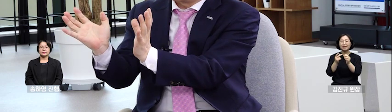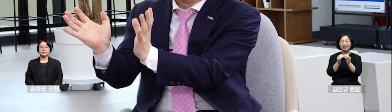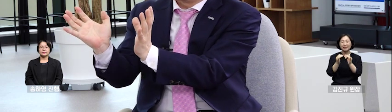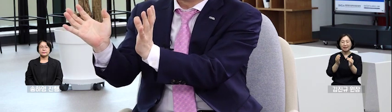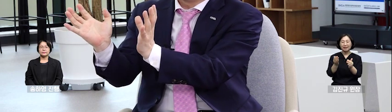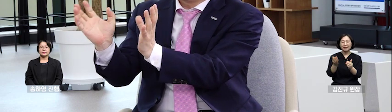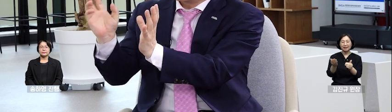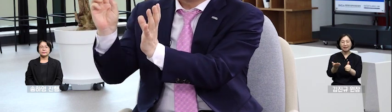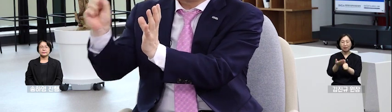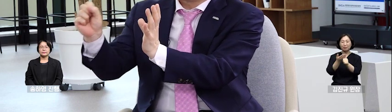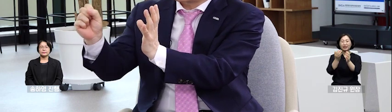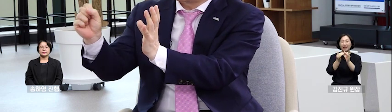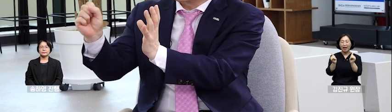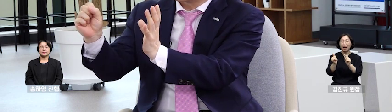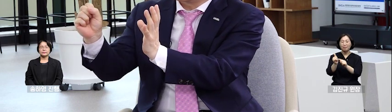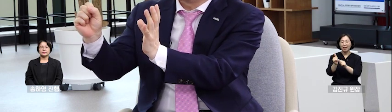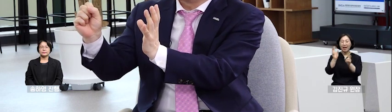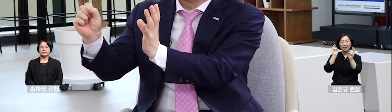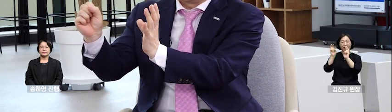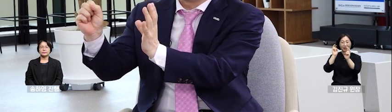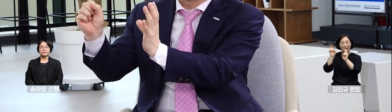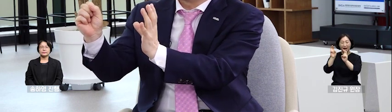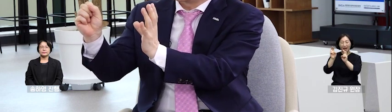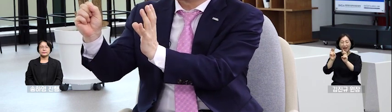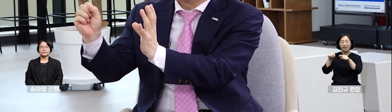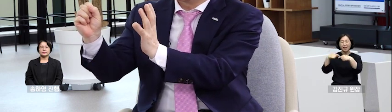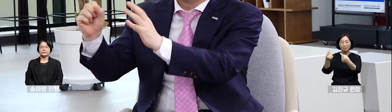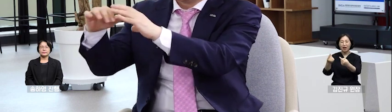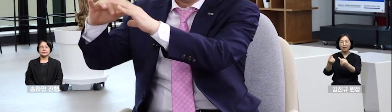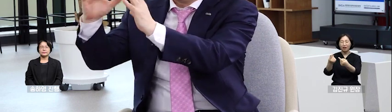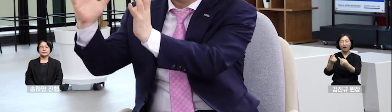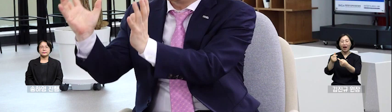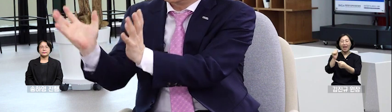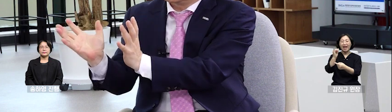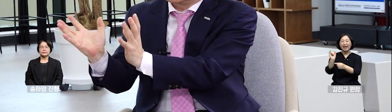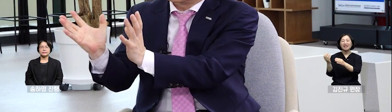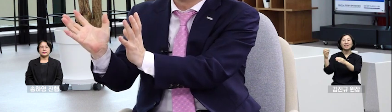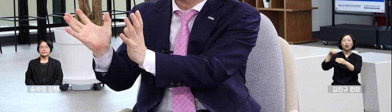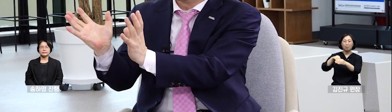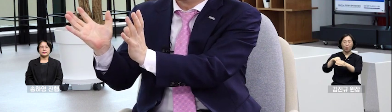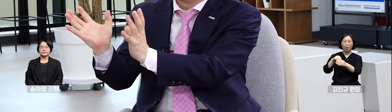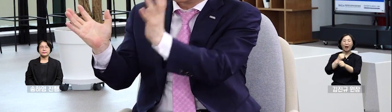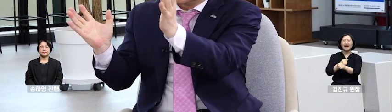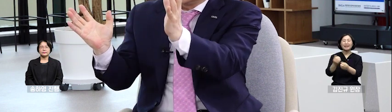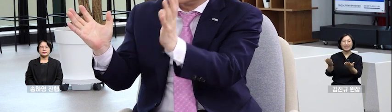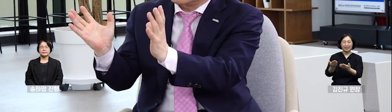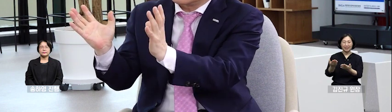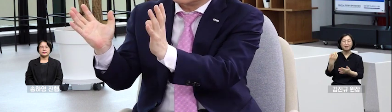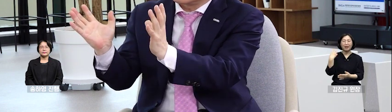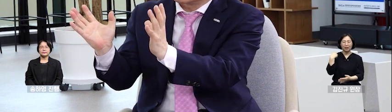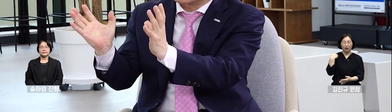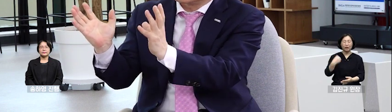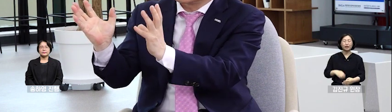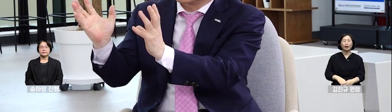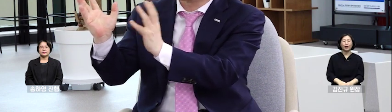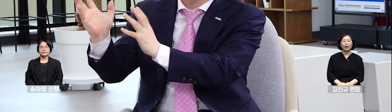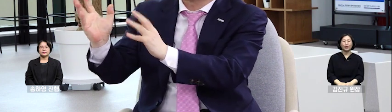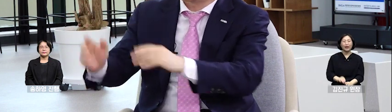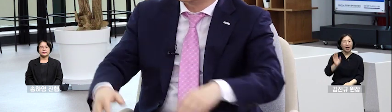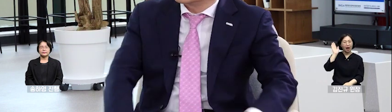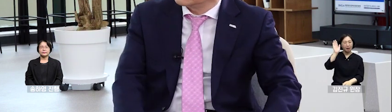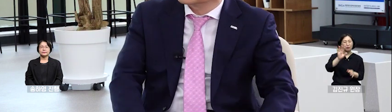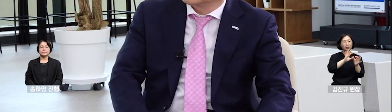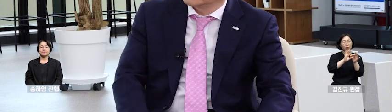ai 기술을 산업의 다 접목시키는 이 단계라고 보시면 되구요 이부분도 앞으로 지금도 일부 진행이 되고 있지만 앞으로